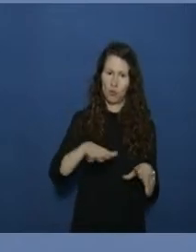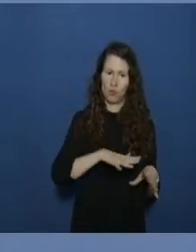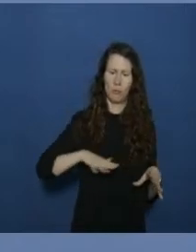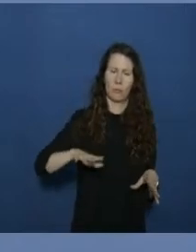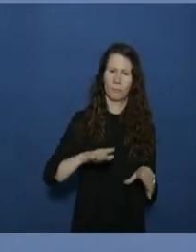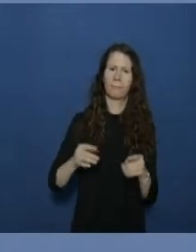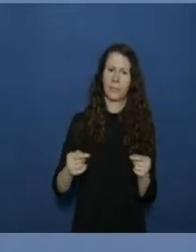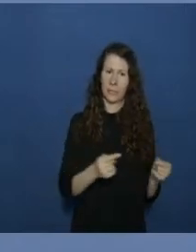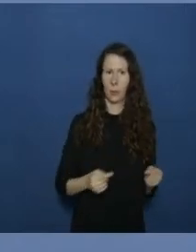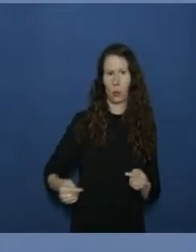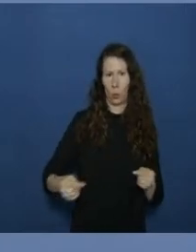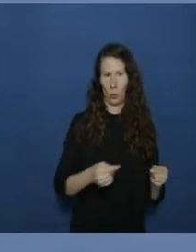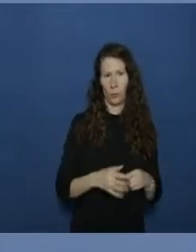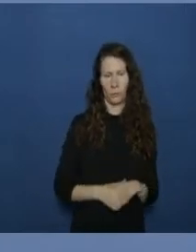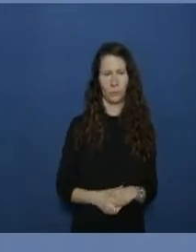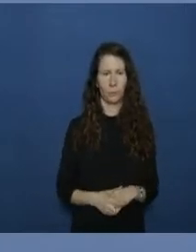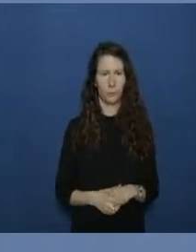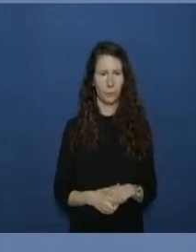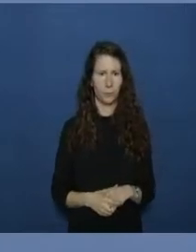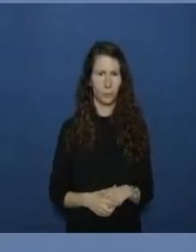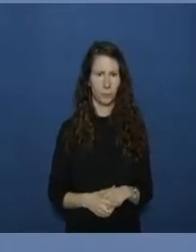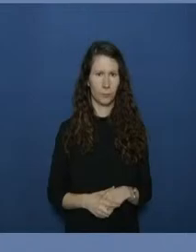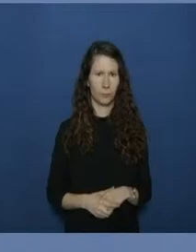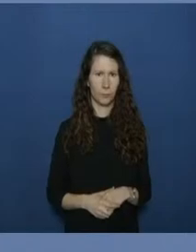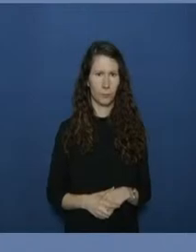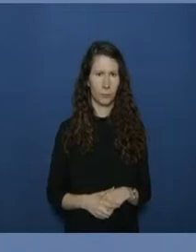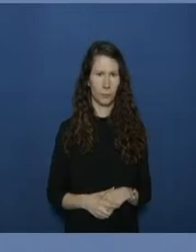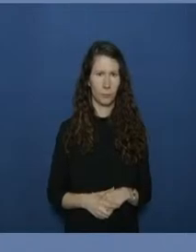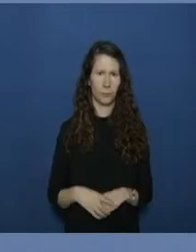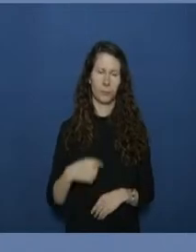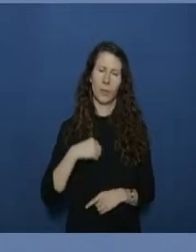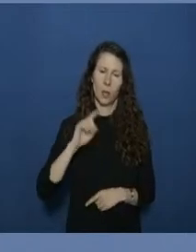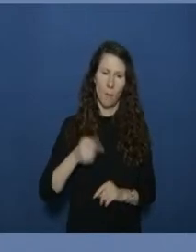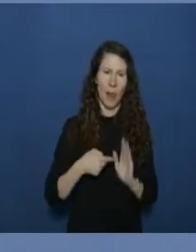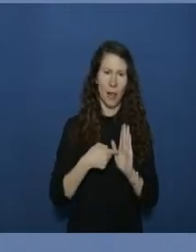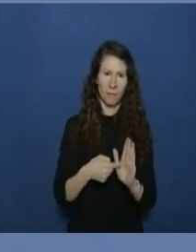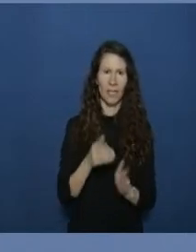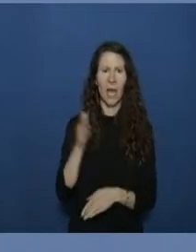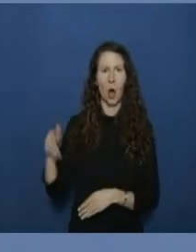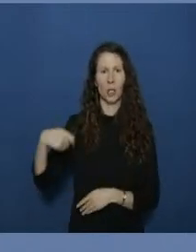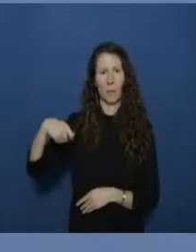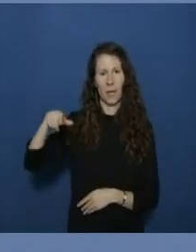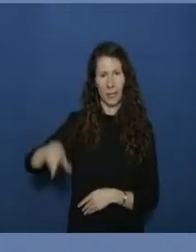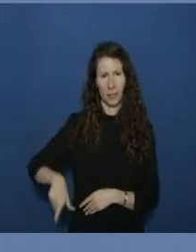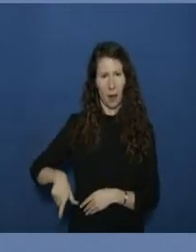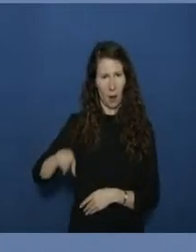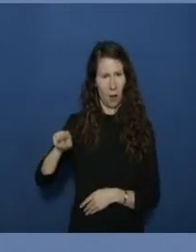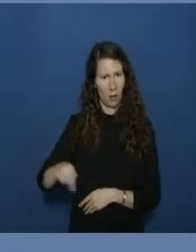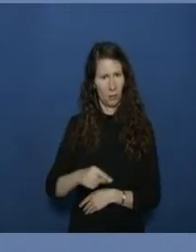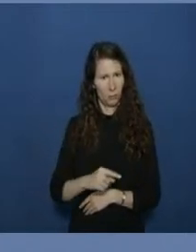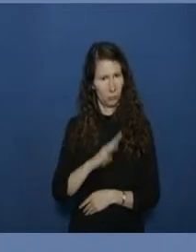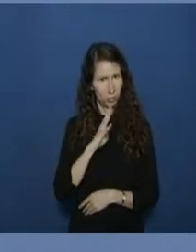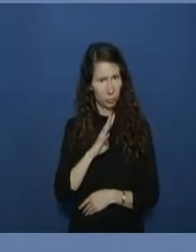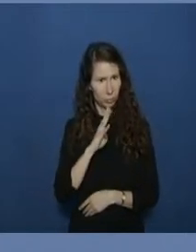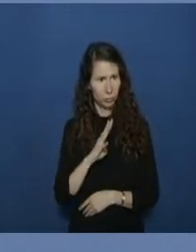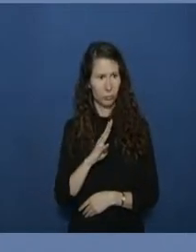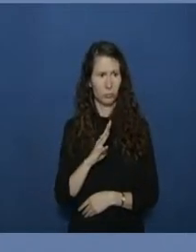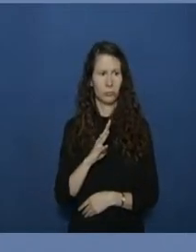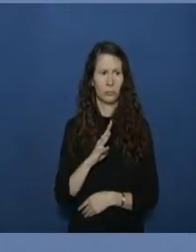noch diskutiert wird. Ich kann nur noch mal darauf hinweisen, was der Außenminister gesagt hat und was wir auch worüber sich